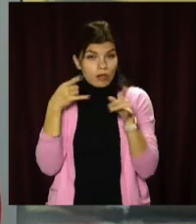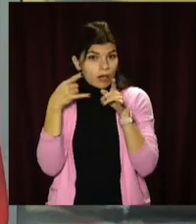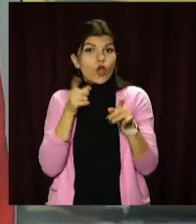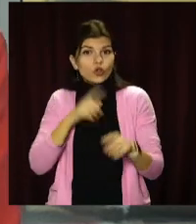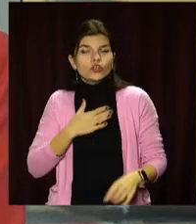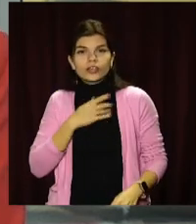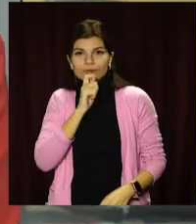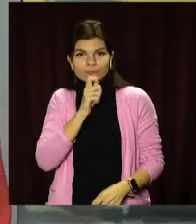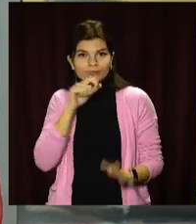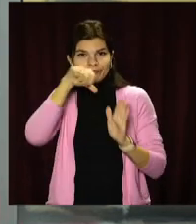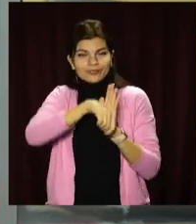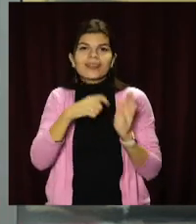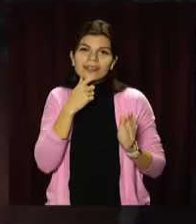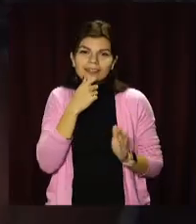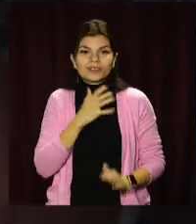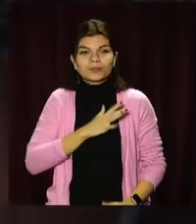наш В'ячеслав Куліш.